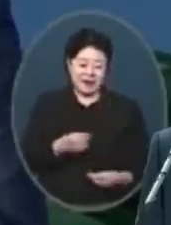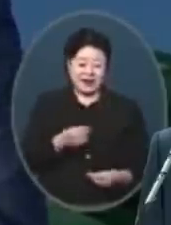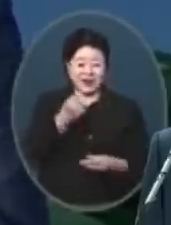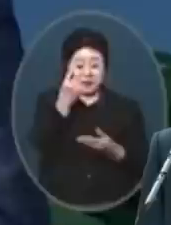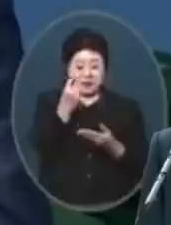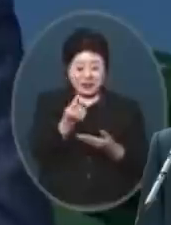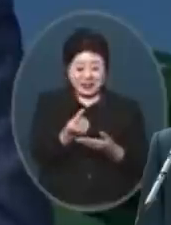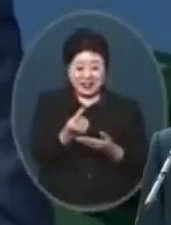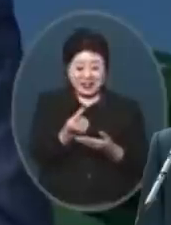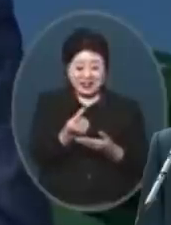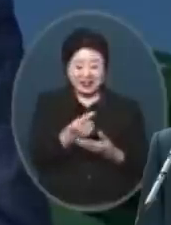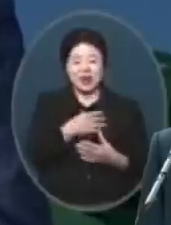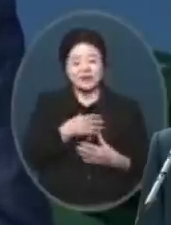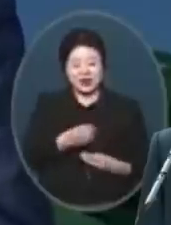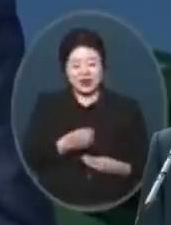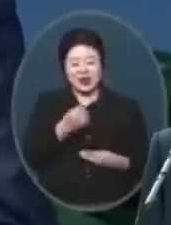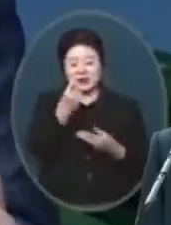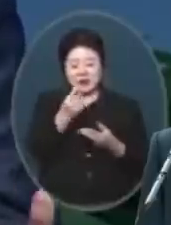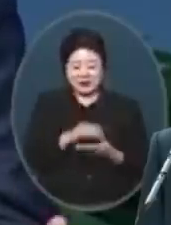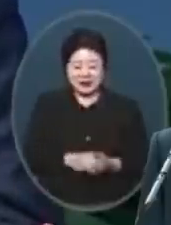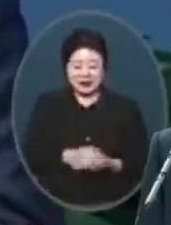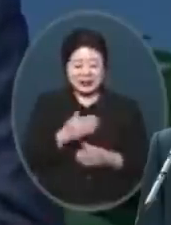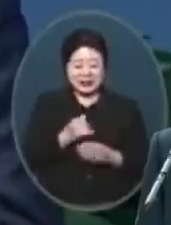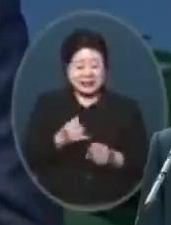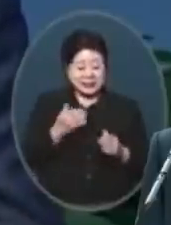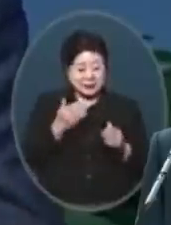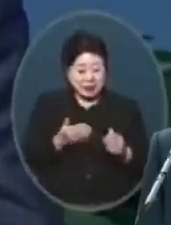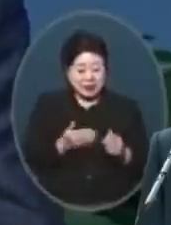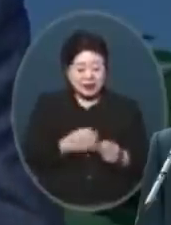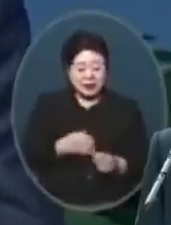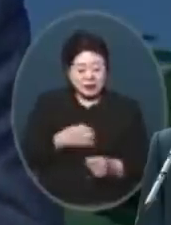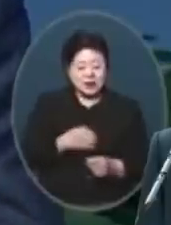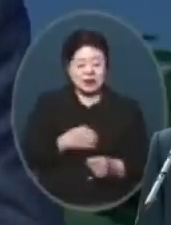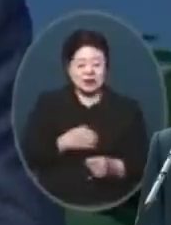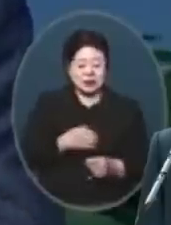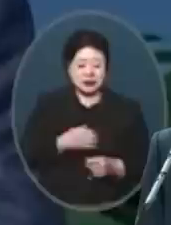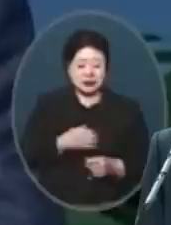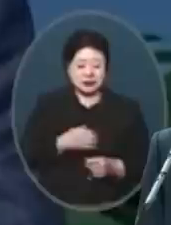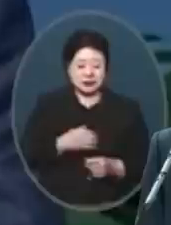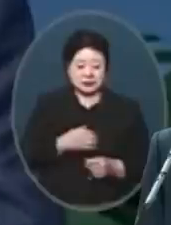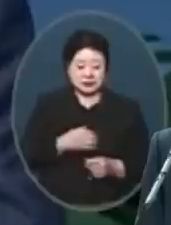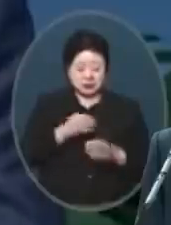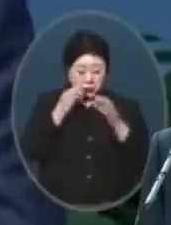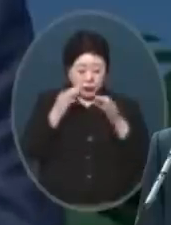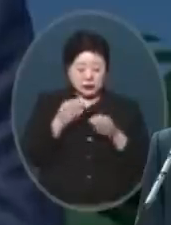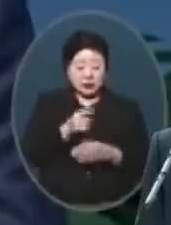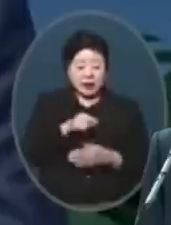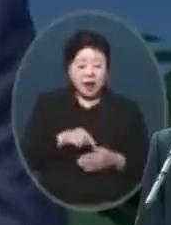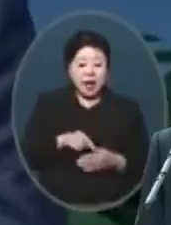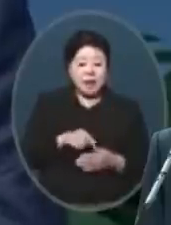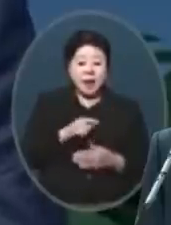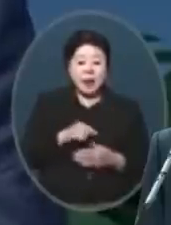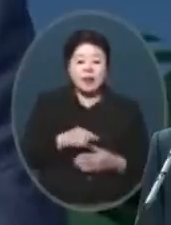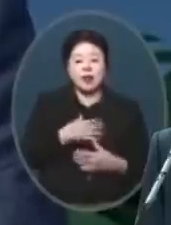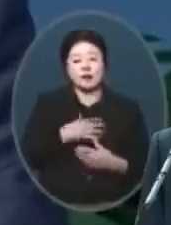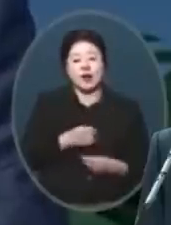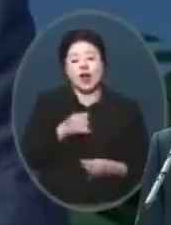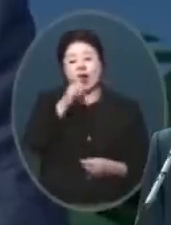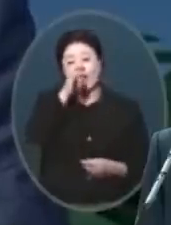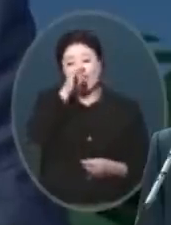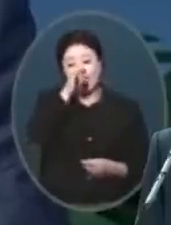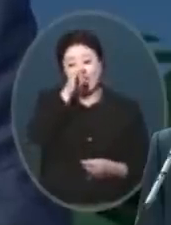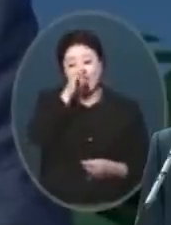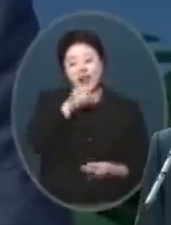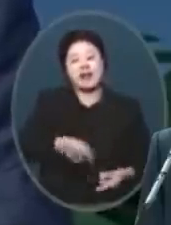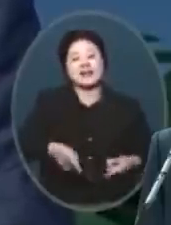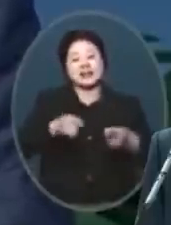됩니다. 편안하게 다른 사람에게는 염려하는 척 하면서도 자기 속에 굉장한 평안이